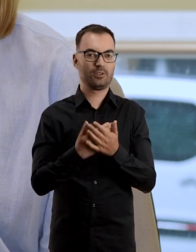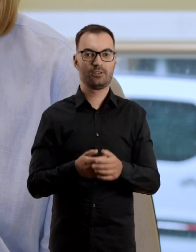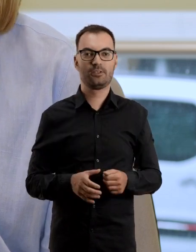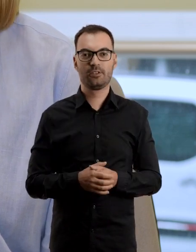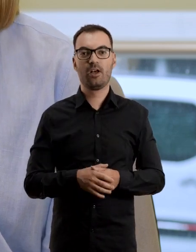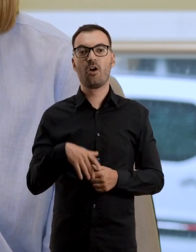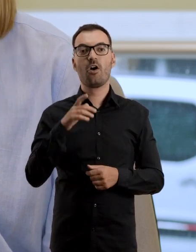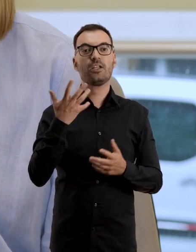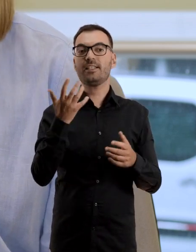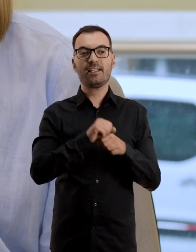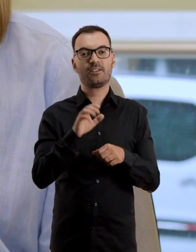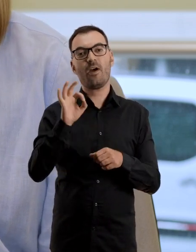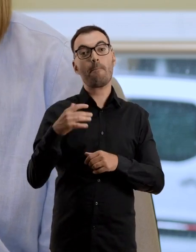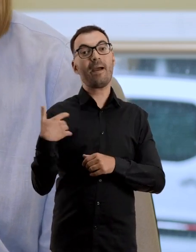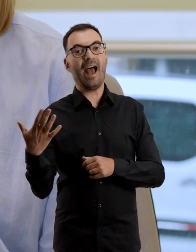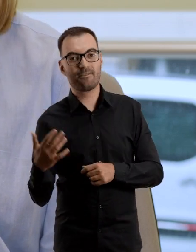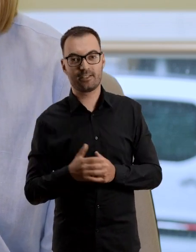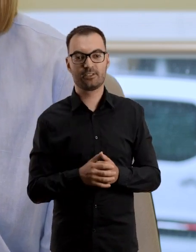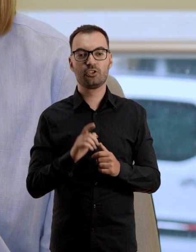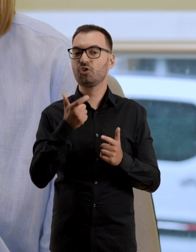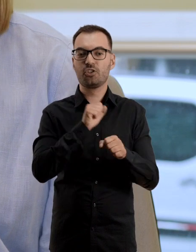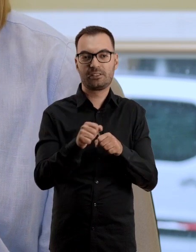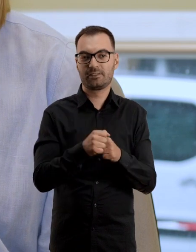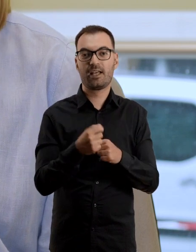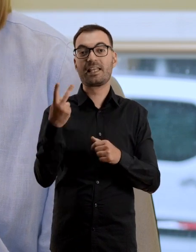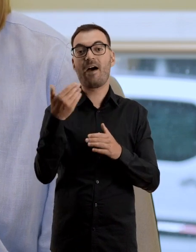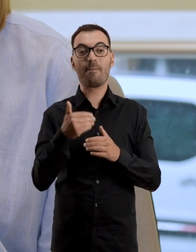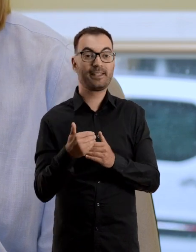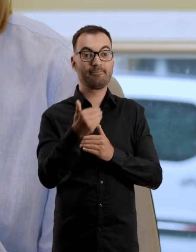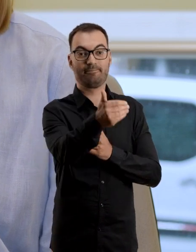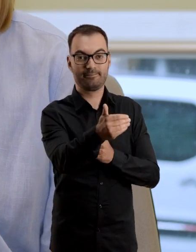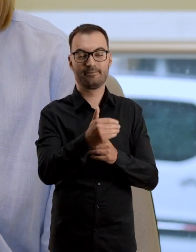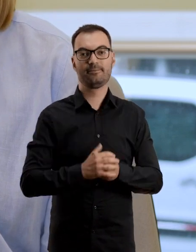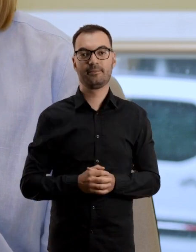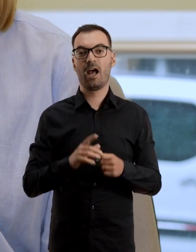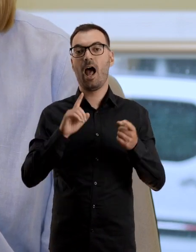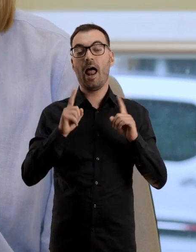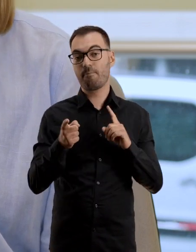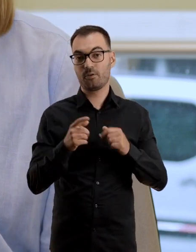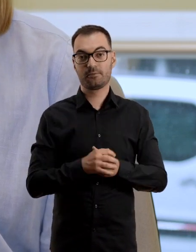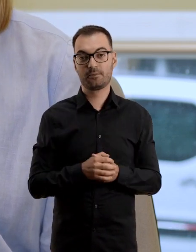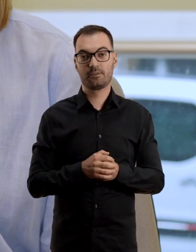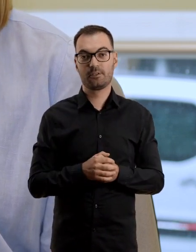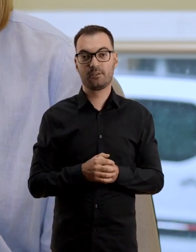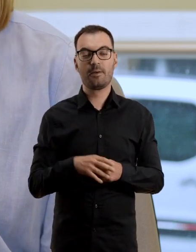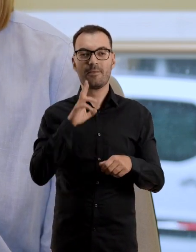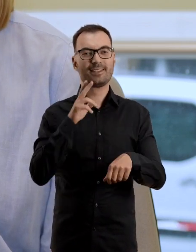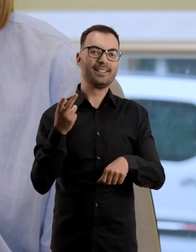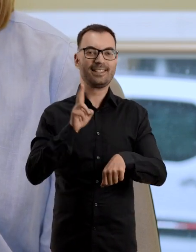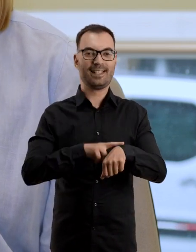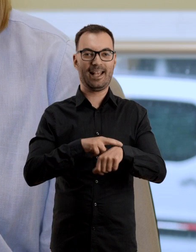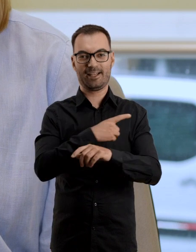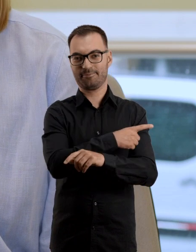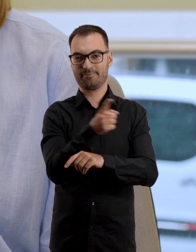zwroty, na przykład coś znajduje się po twojej prawej stronie, coś znajduje się 2 metry przed tobą. Albo odwołujmy się do tarczy